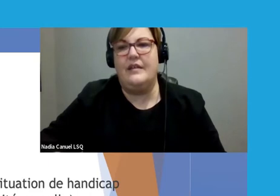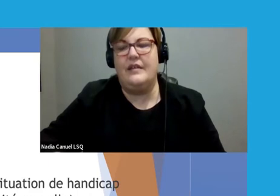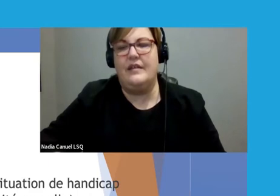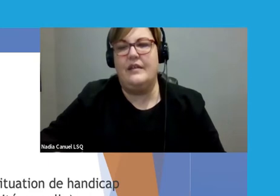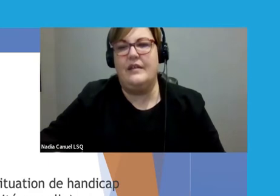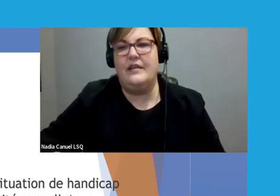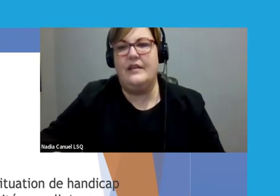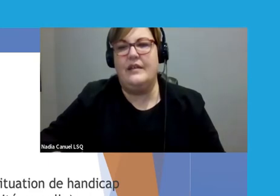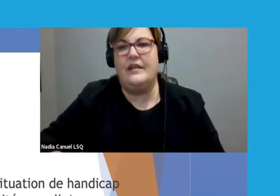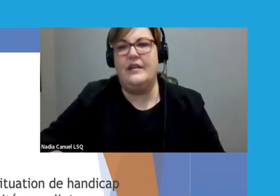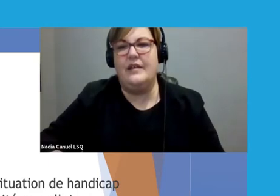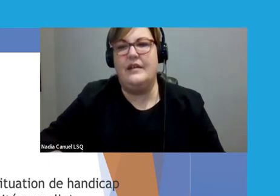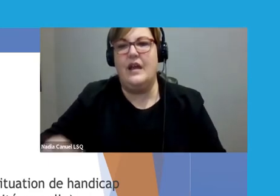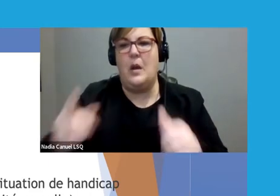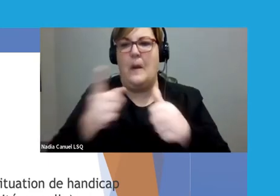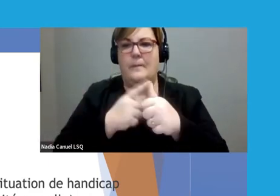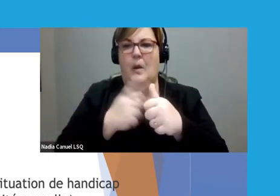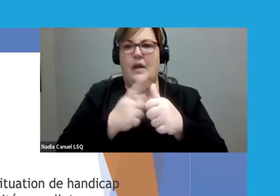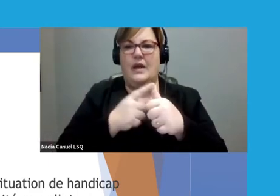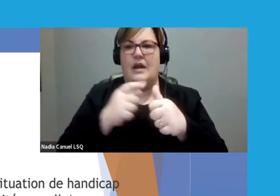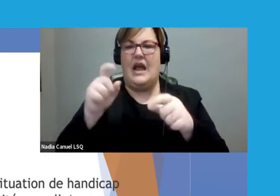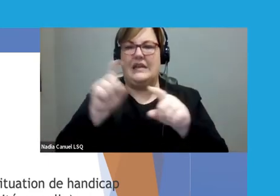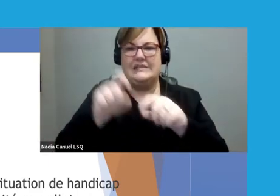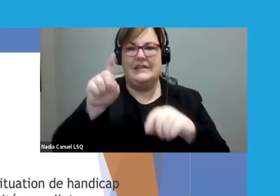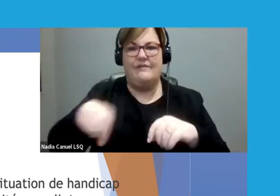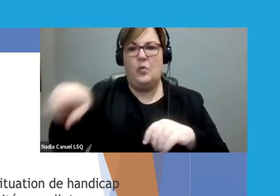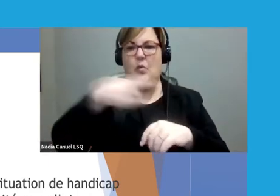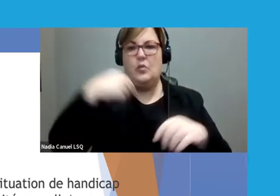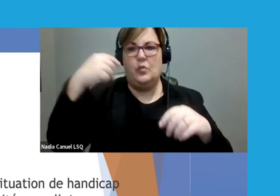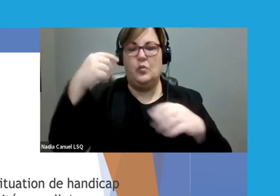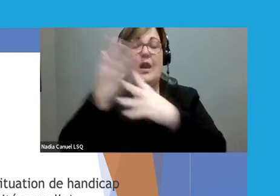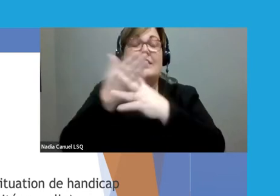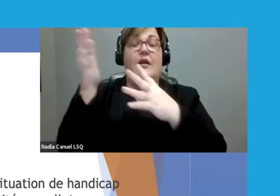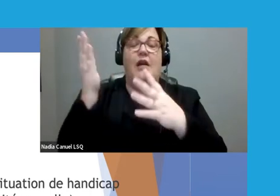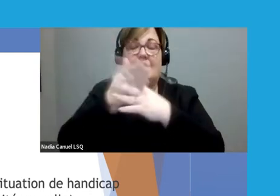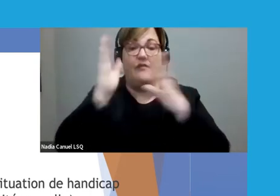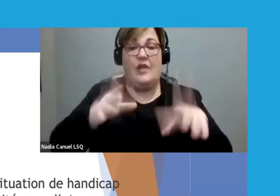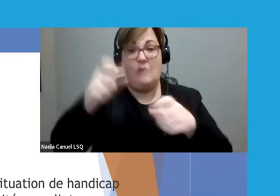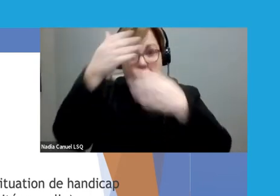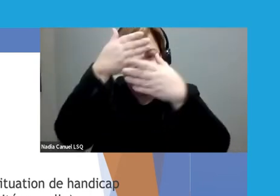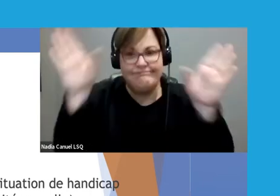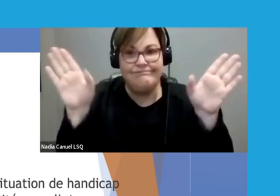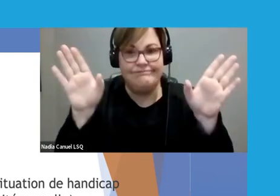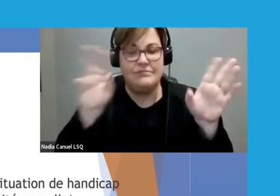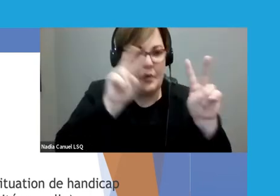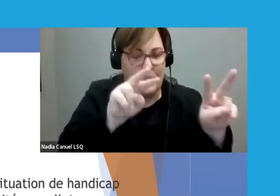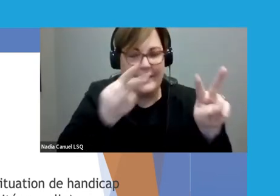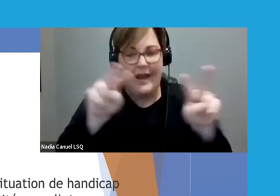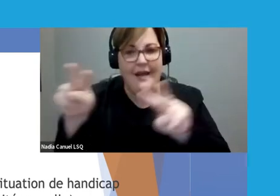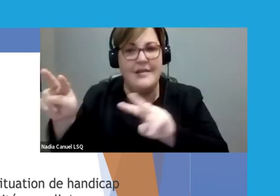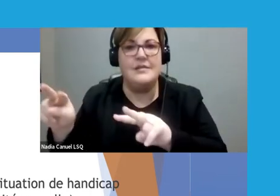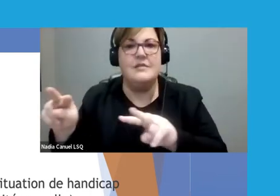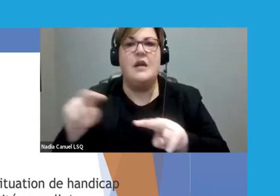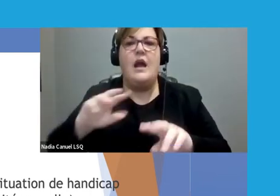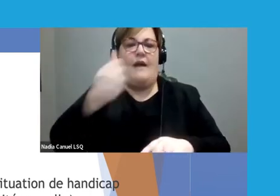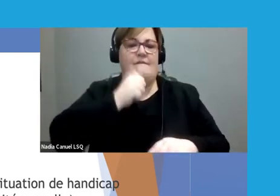en premier, rester ouvert et ouverte à ce que la femme nous nomme